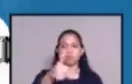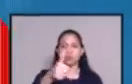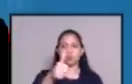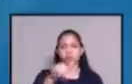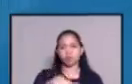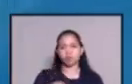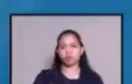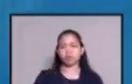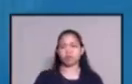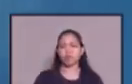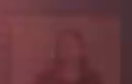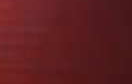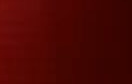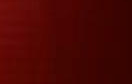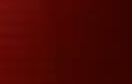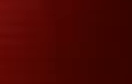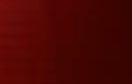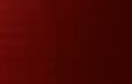ng gabi.